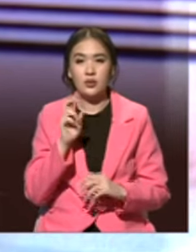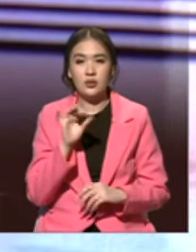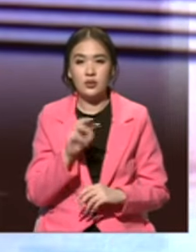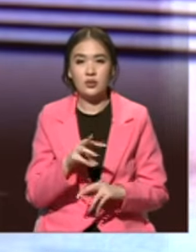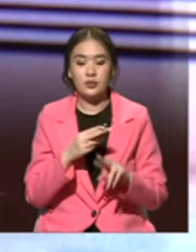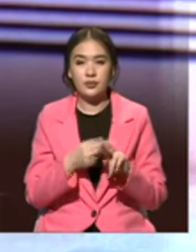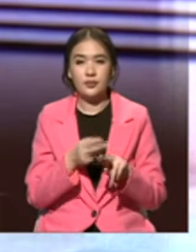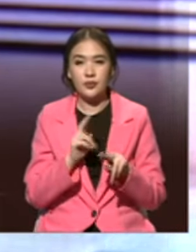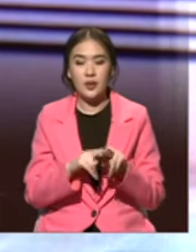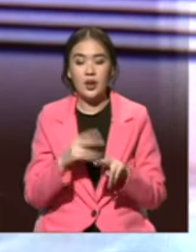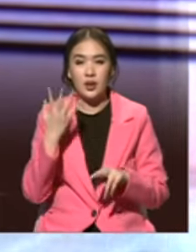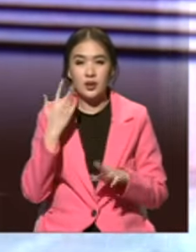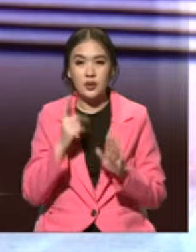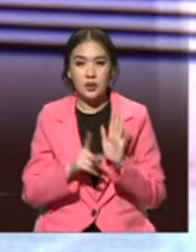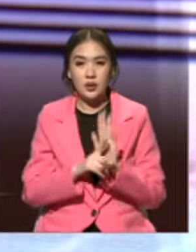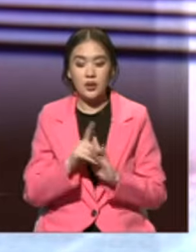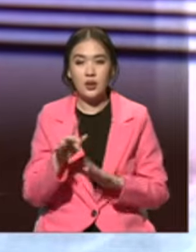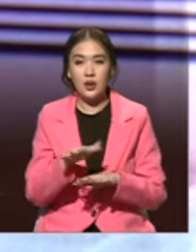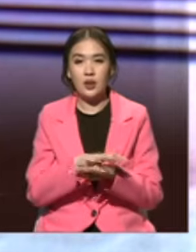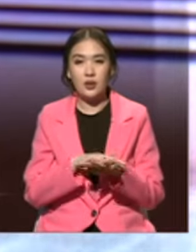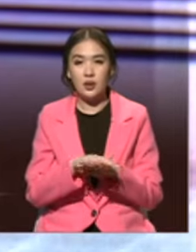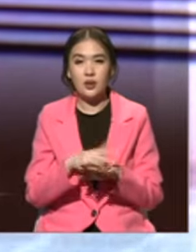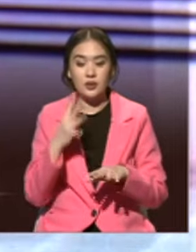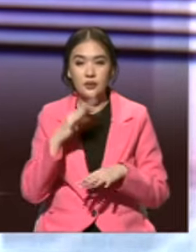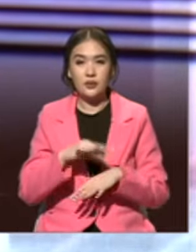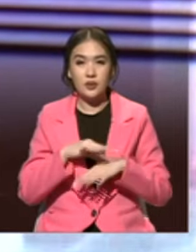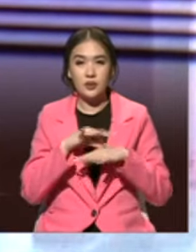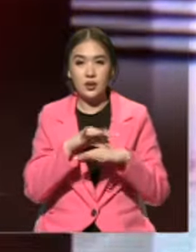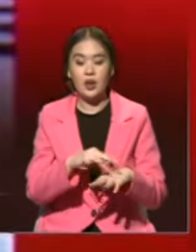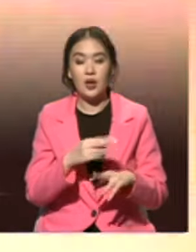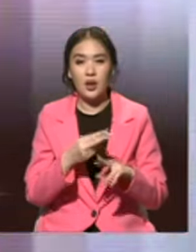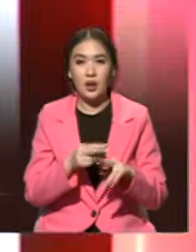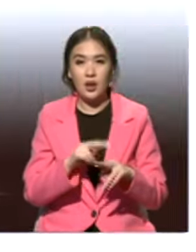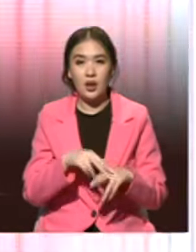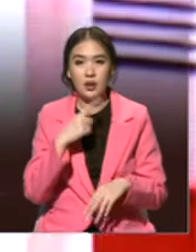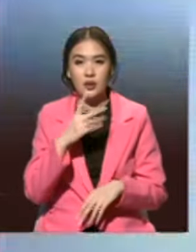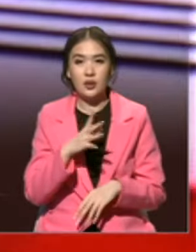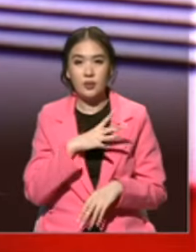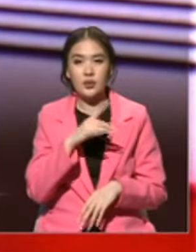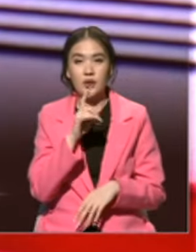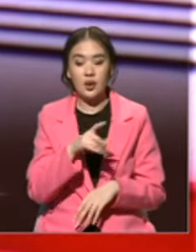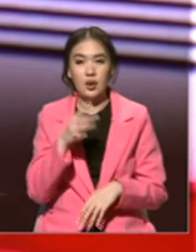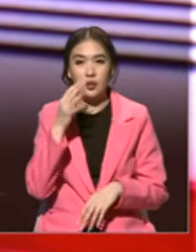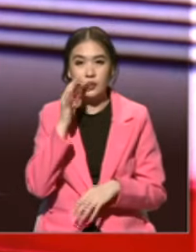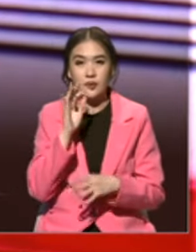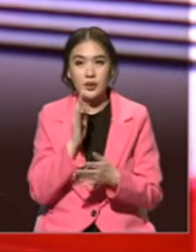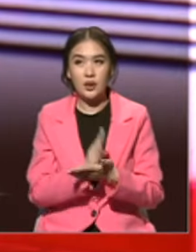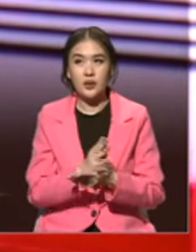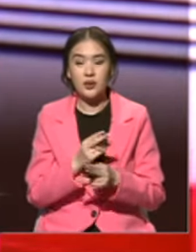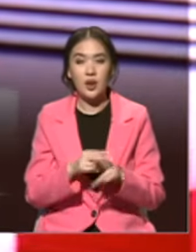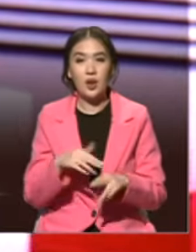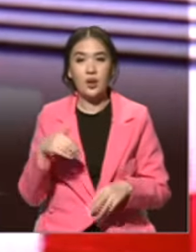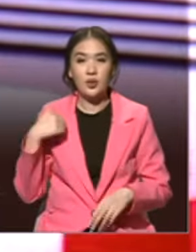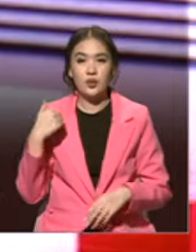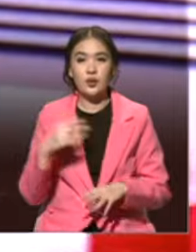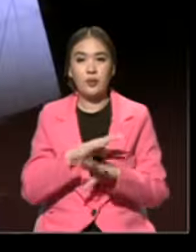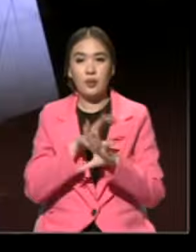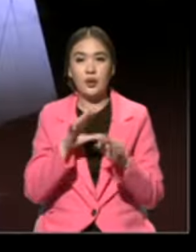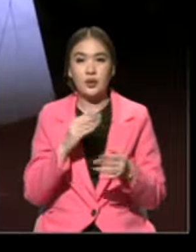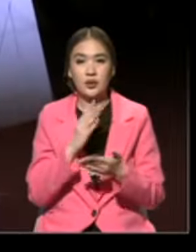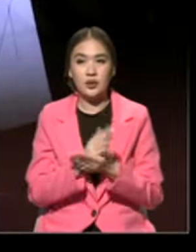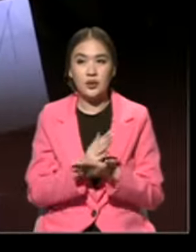ауданның әкімі шыққанда жаңа халыққа жеткізіп отыратын. Оның ішінде жаңағы біздің мамандар да бар, ветеринар мамандары. Мына қолда бар малдың